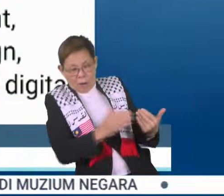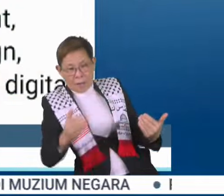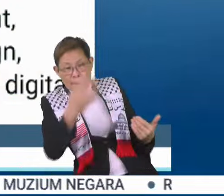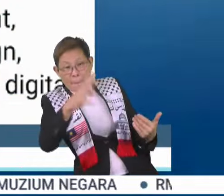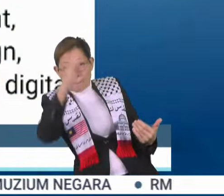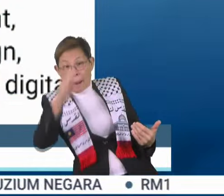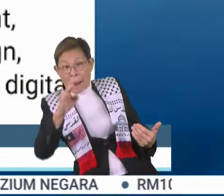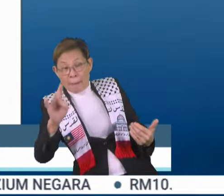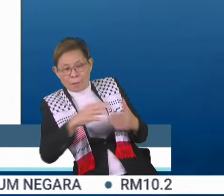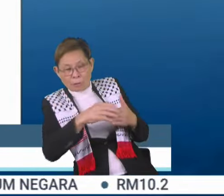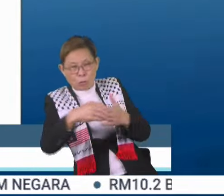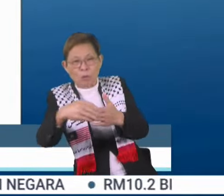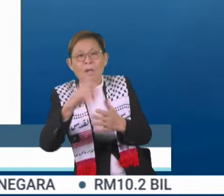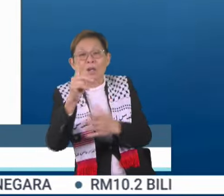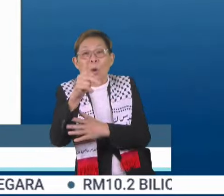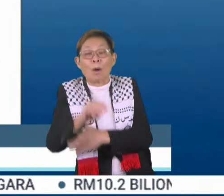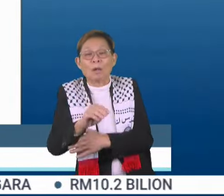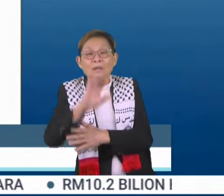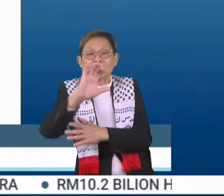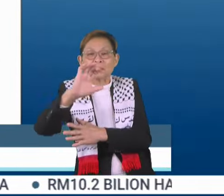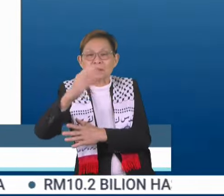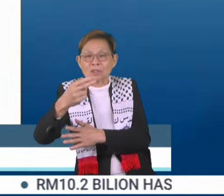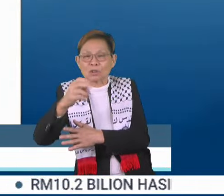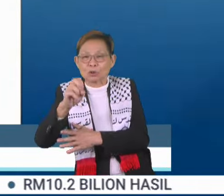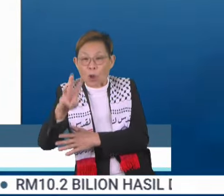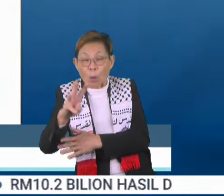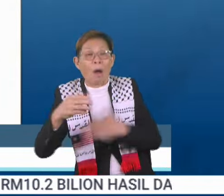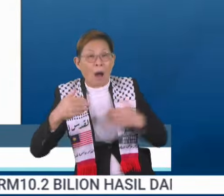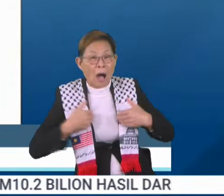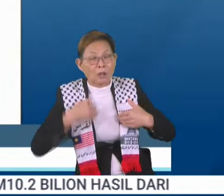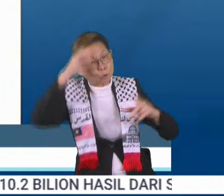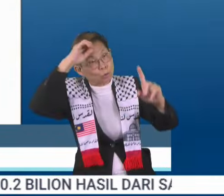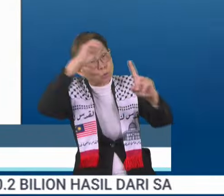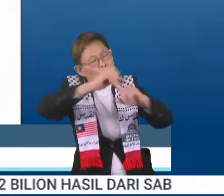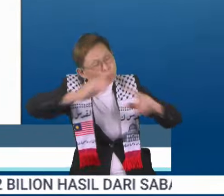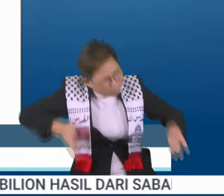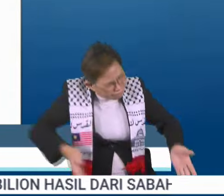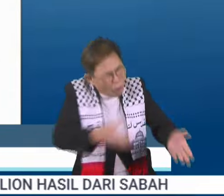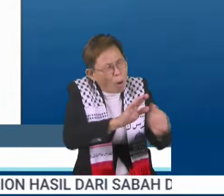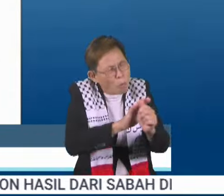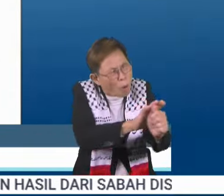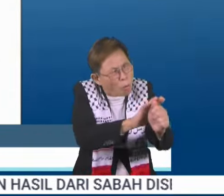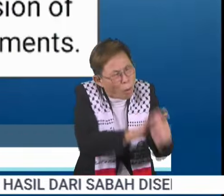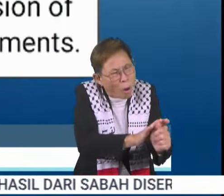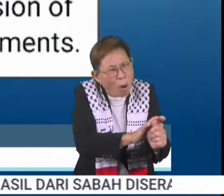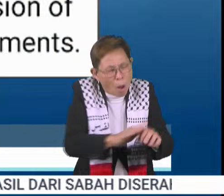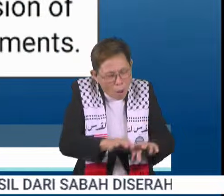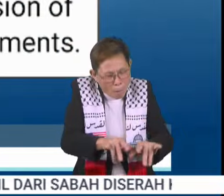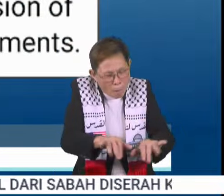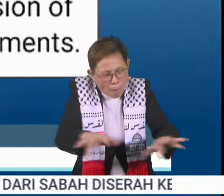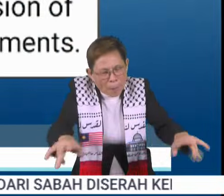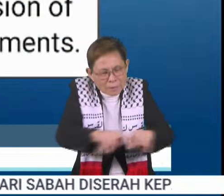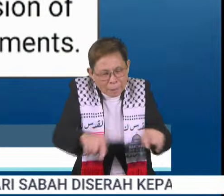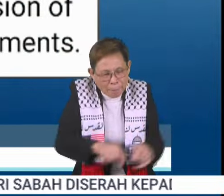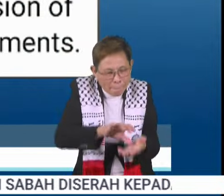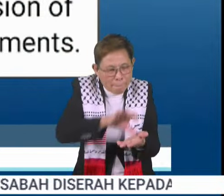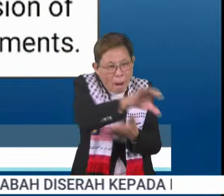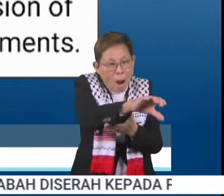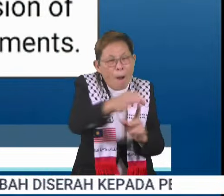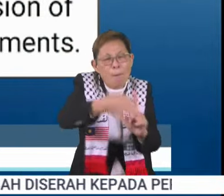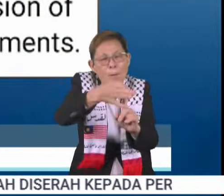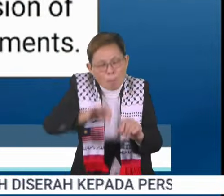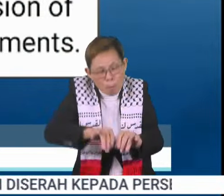14 Ogos diketuai Ketua Menteri Chow Kon Yeo. Ia turut bertujuan menggalakkan pengembangan tapak pelabur di Pulau